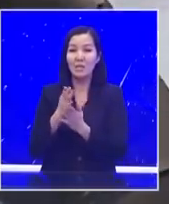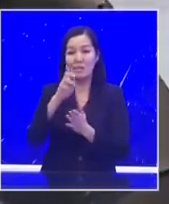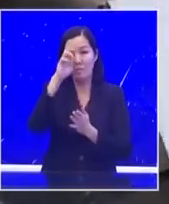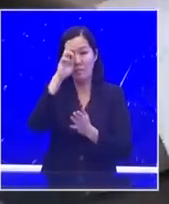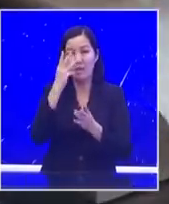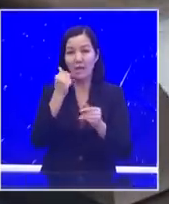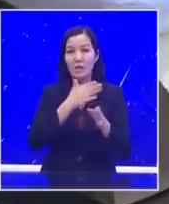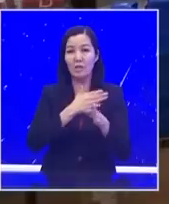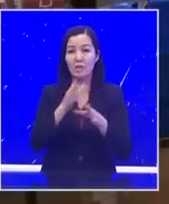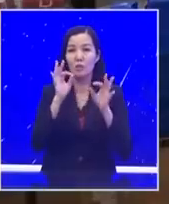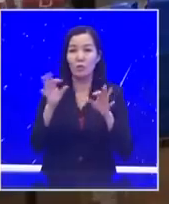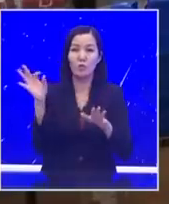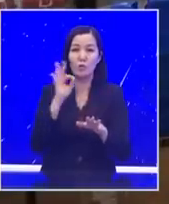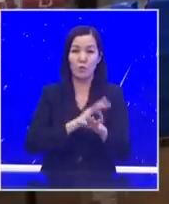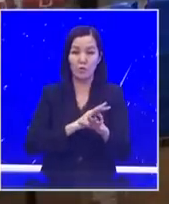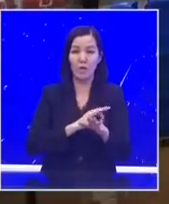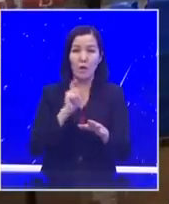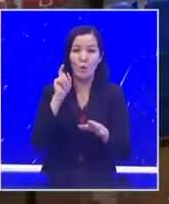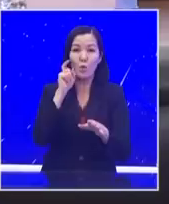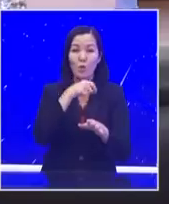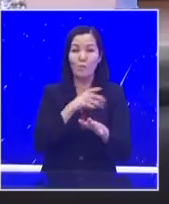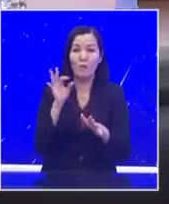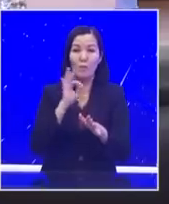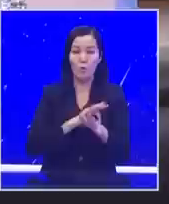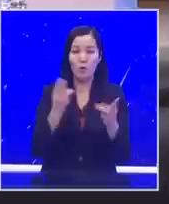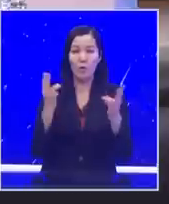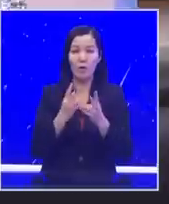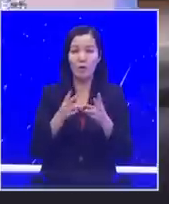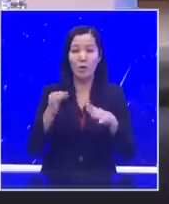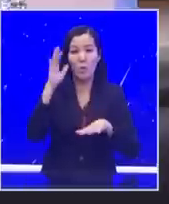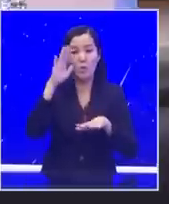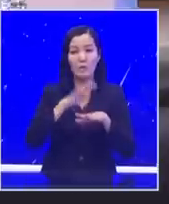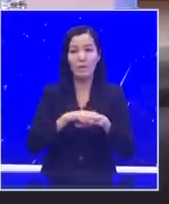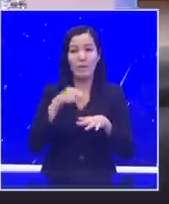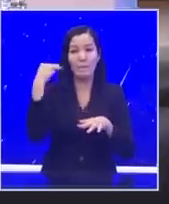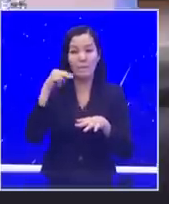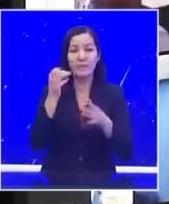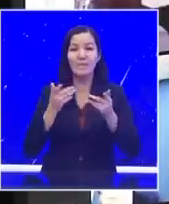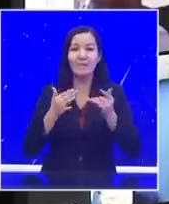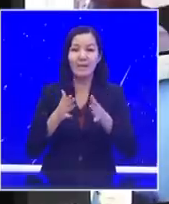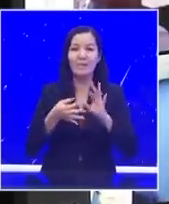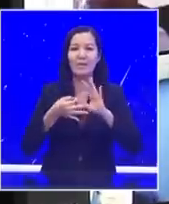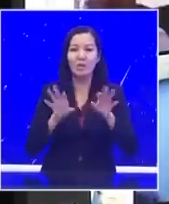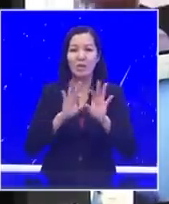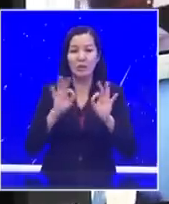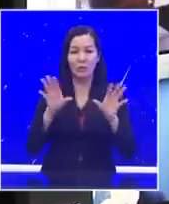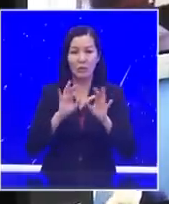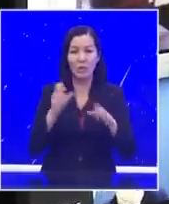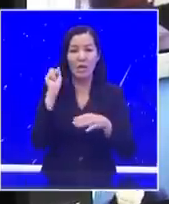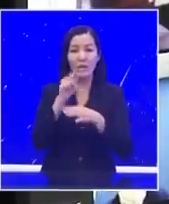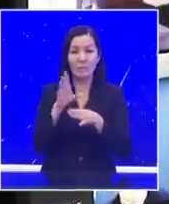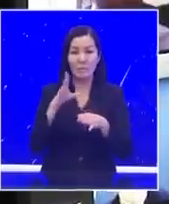мемлекет қаржысын мақсатты әрі үнемді пайдалану. Амандық Баталов президент талаптарын жете түсіндіріп шықты. Тапсырмалар